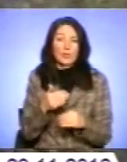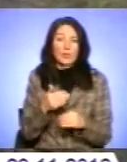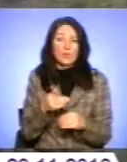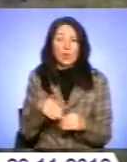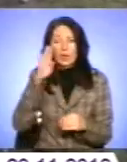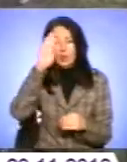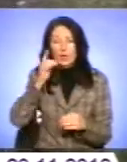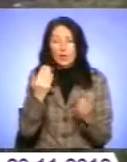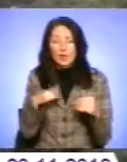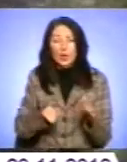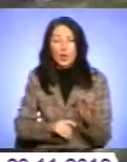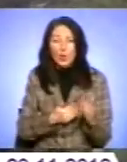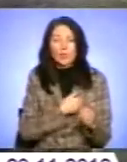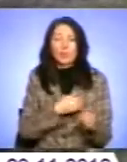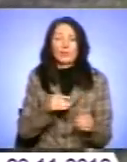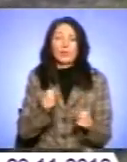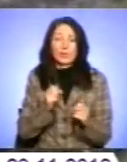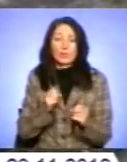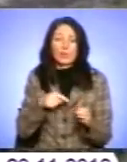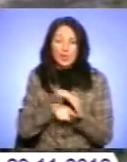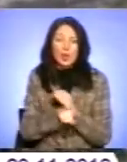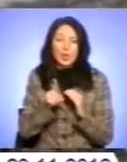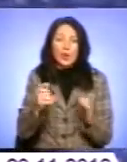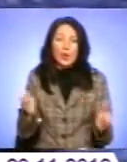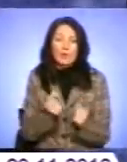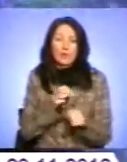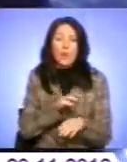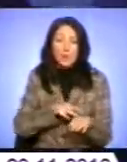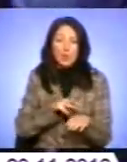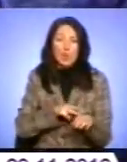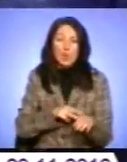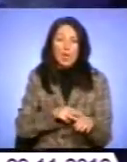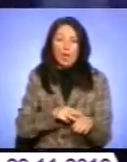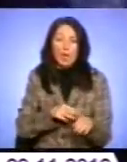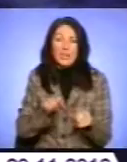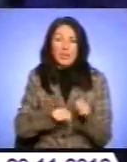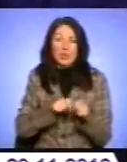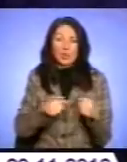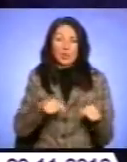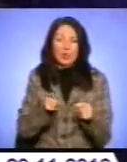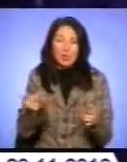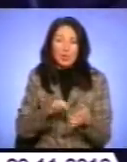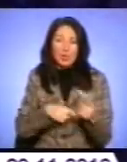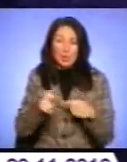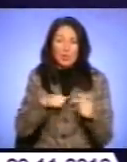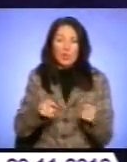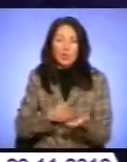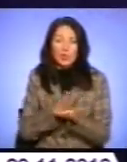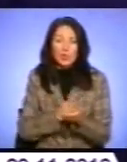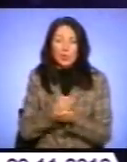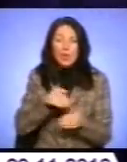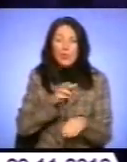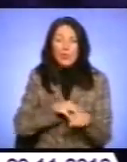уже зібрався тікати. Його перестрів дільничний інспектор міліції, що якраз повертався зі служби. Правоохоронець кинувся допомагати старенькій, а